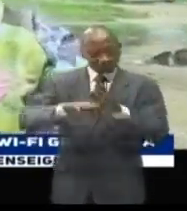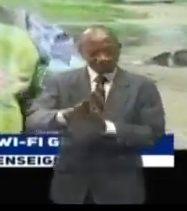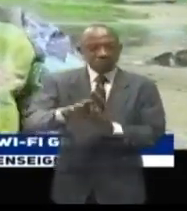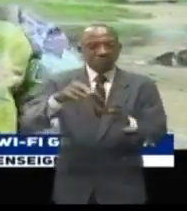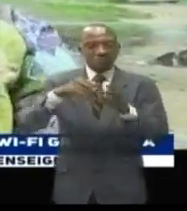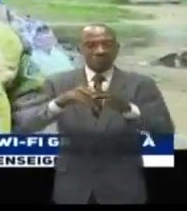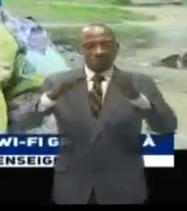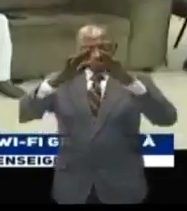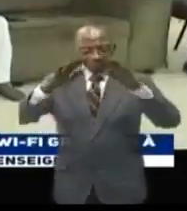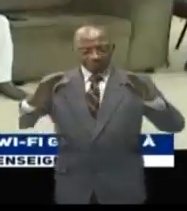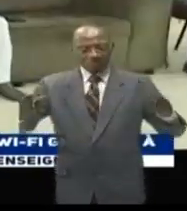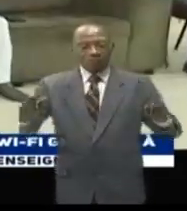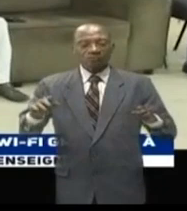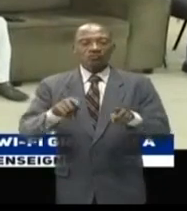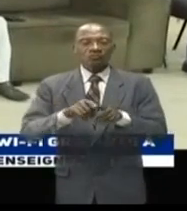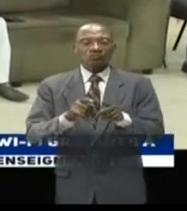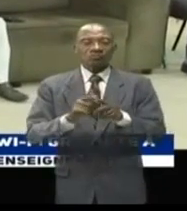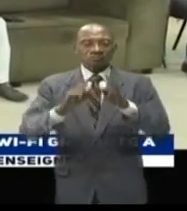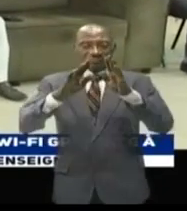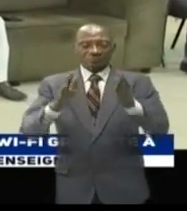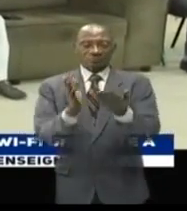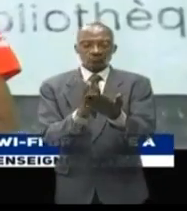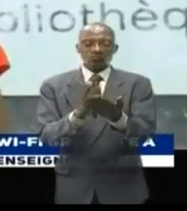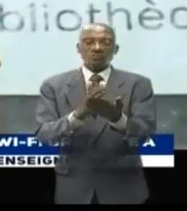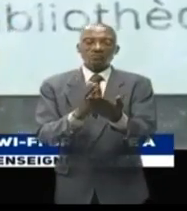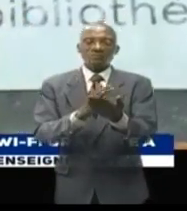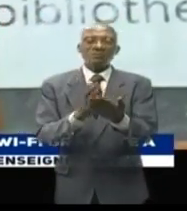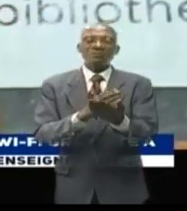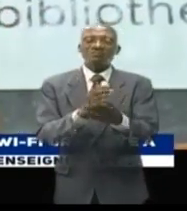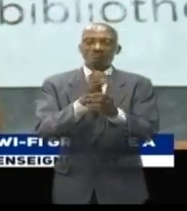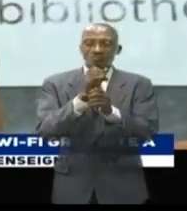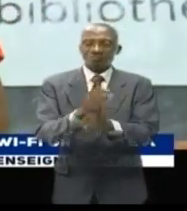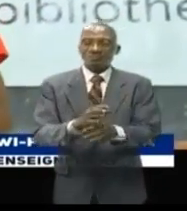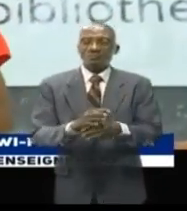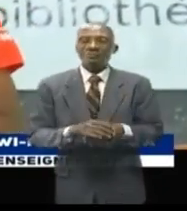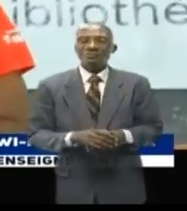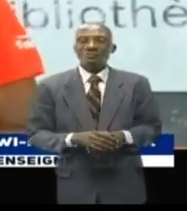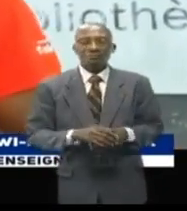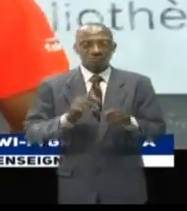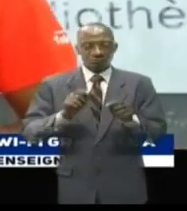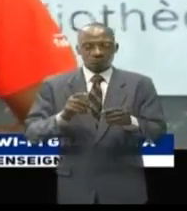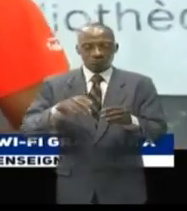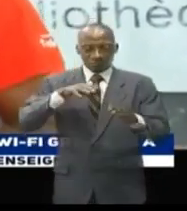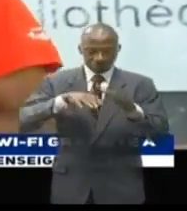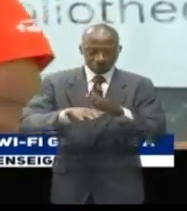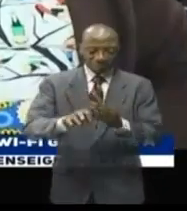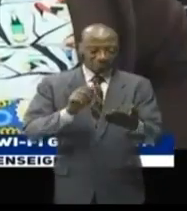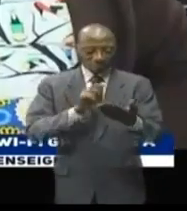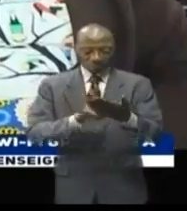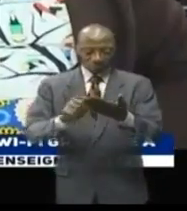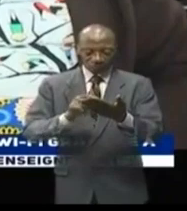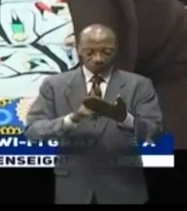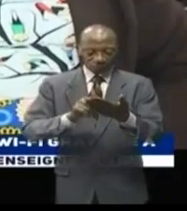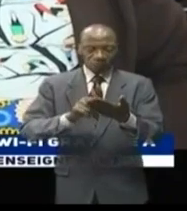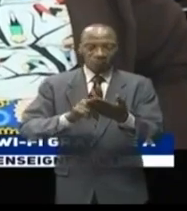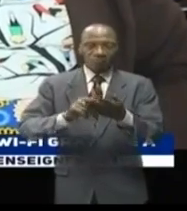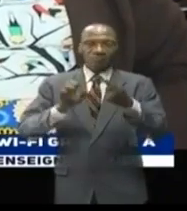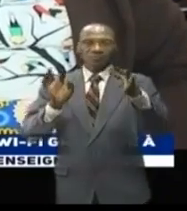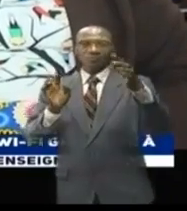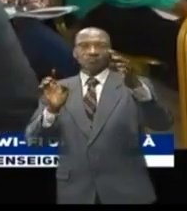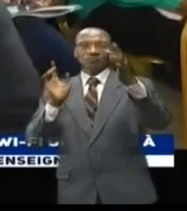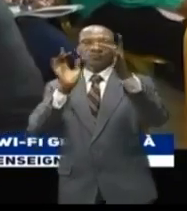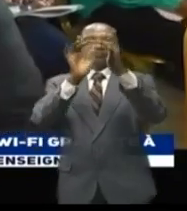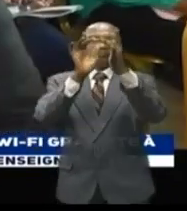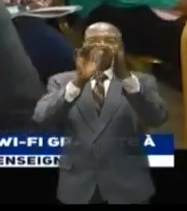des documents l'opération est simple il suffit d'avoir une sim Airtel sur son téléphone Android pour se connecter à la bibliothèque